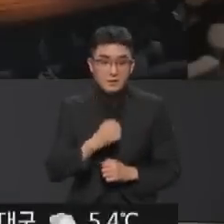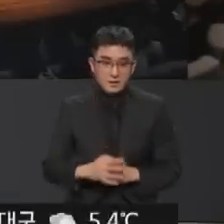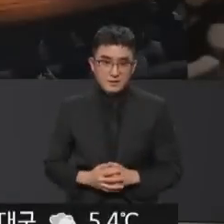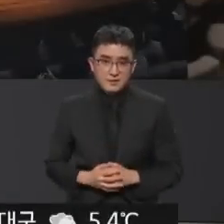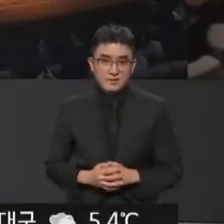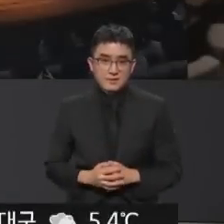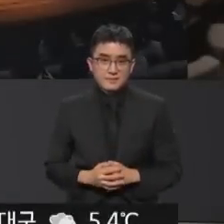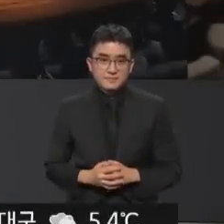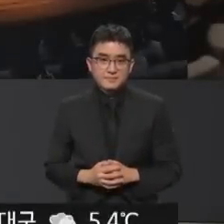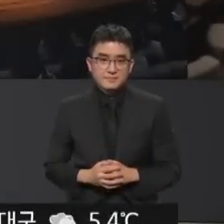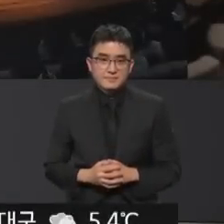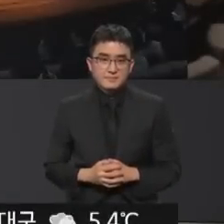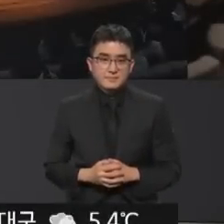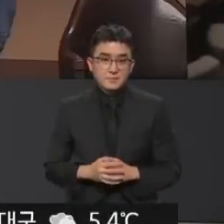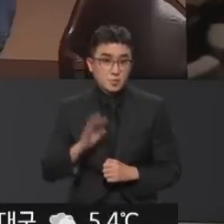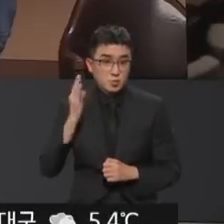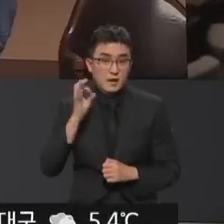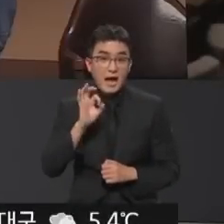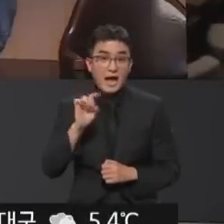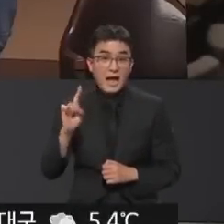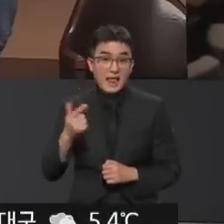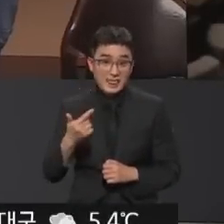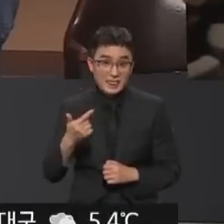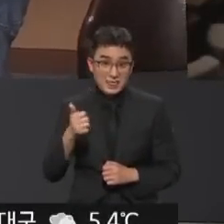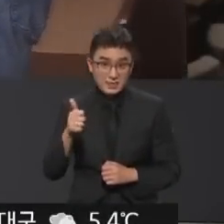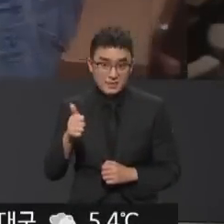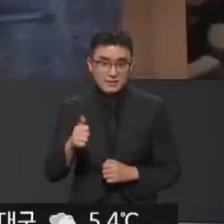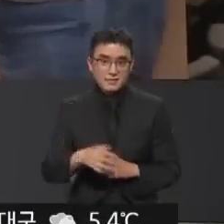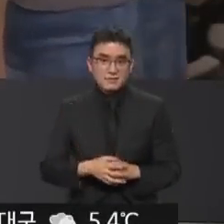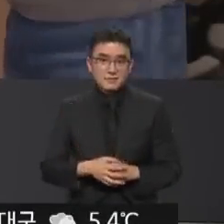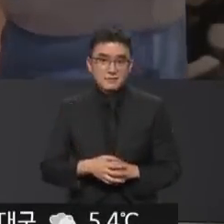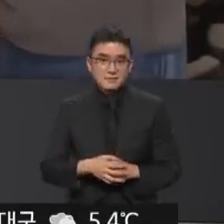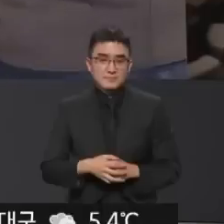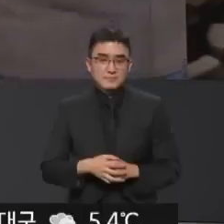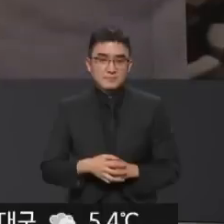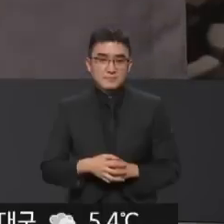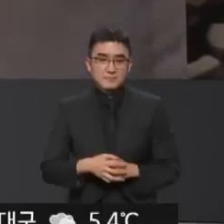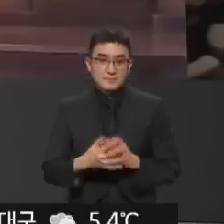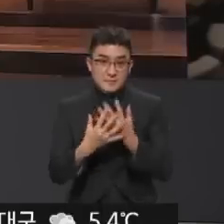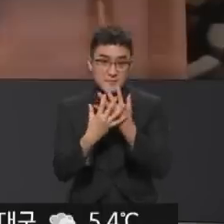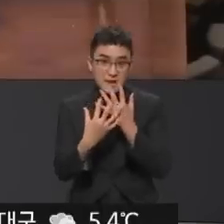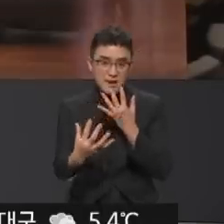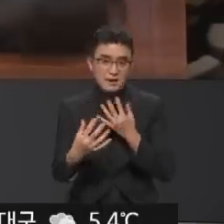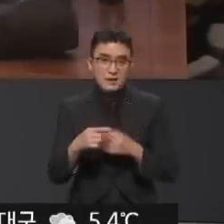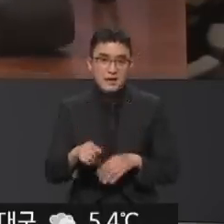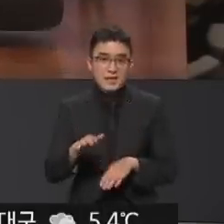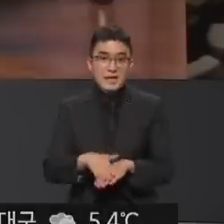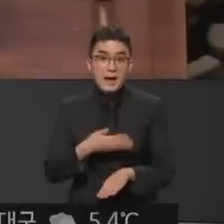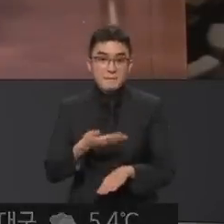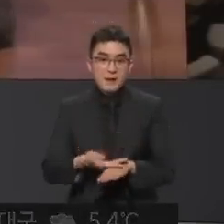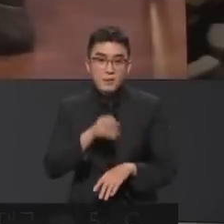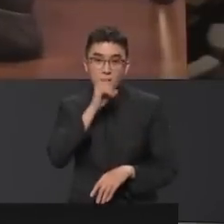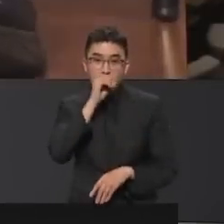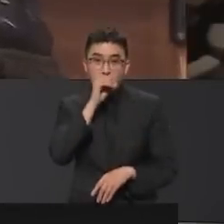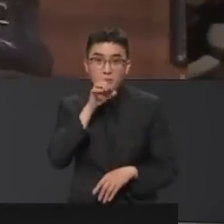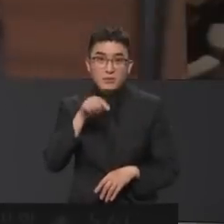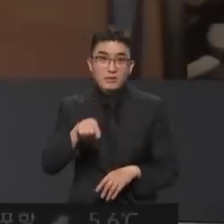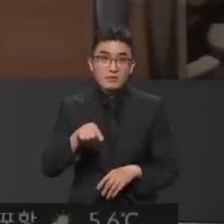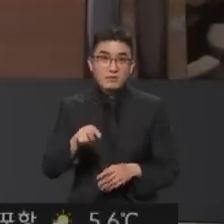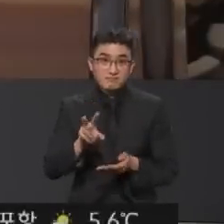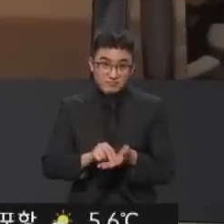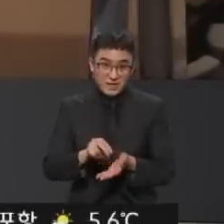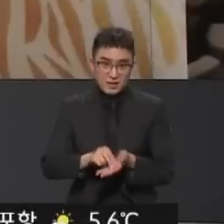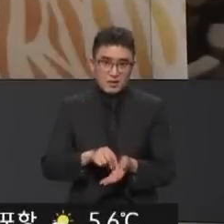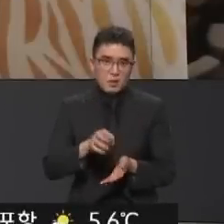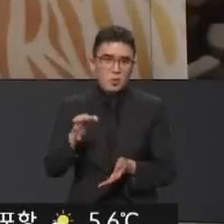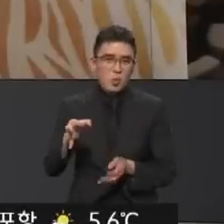의원은 구멍난 양말을 보여주면서 이미지 메이킹을 하고 있는 모습이죠. 김 의원 측이 돈 문제를 꺼내든 건 이런 점을 저격한 것